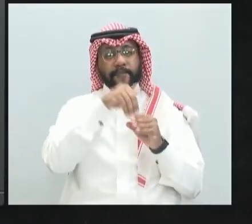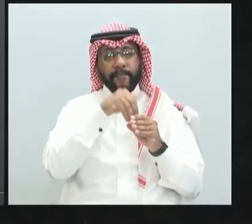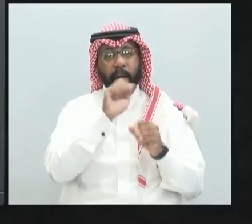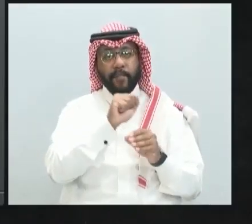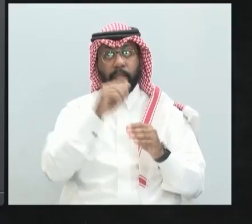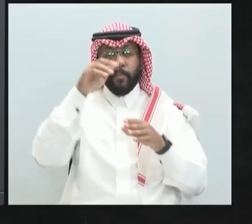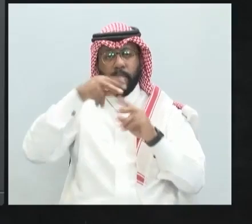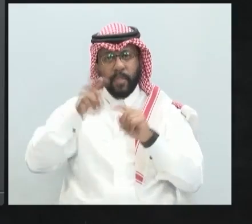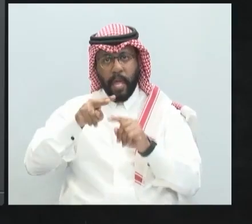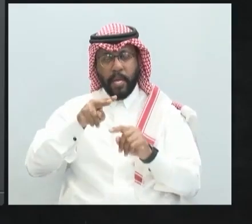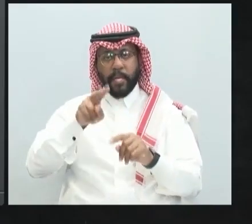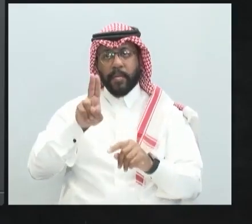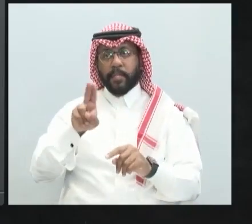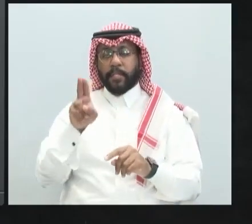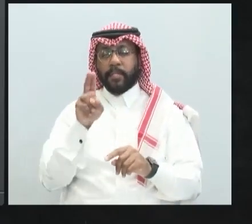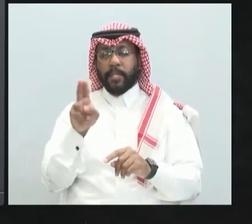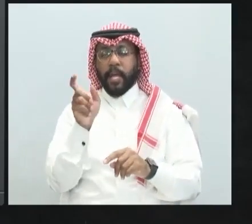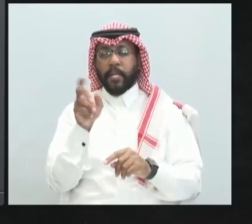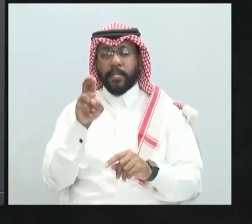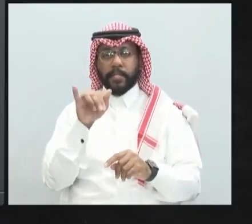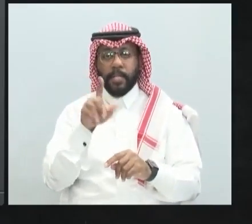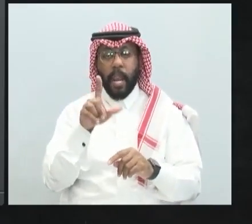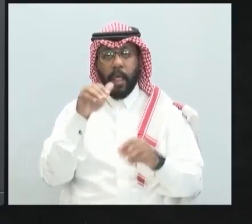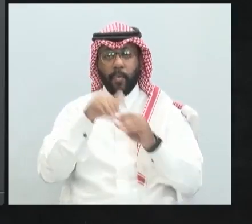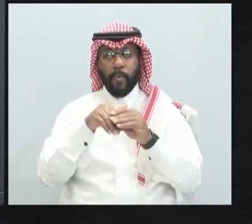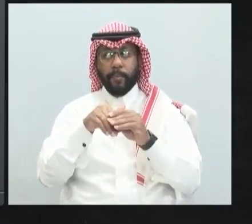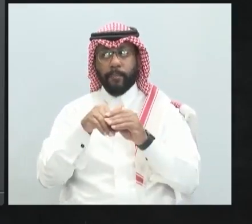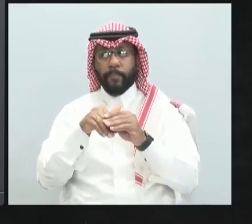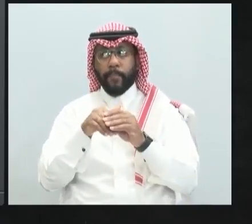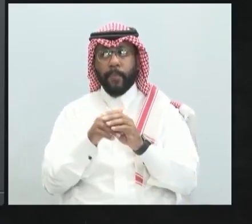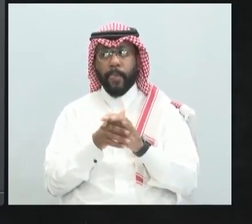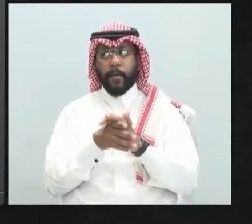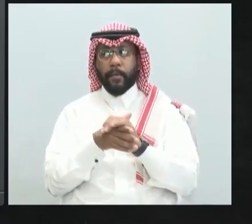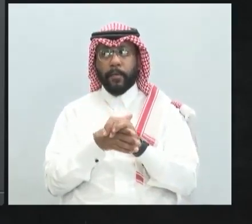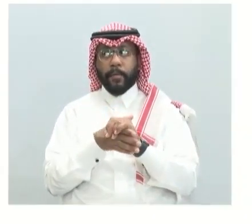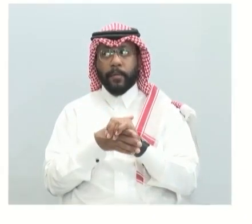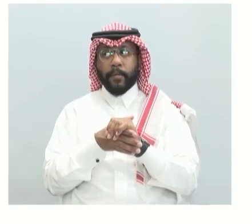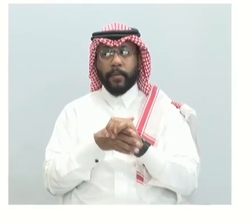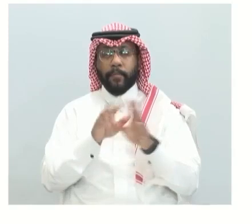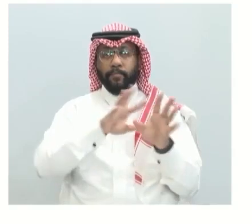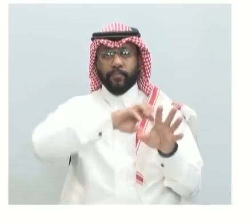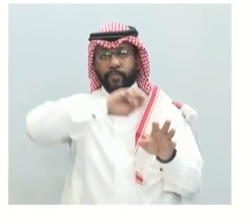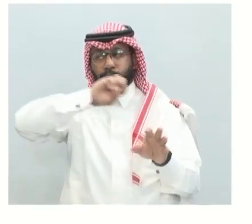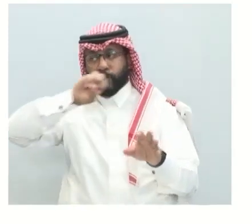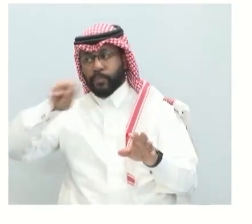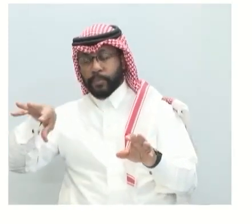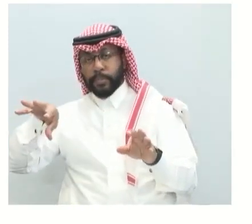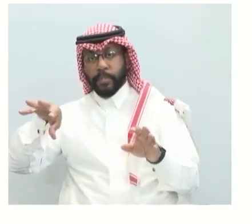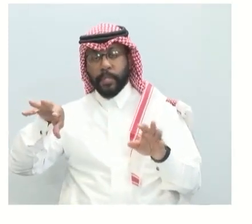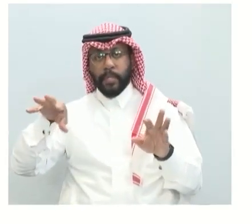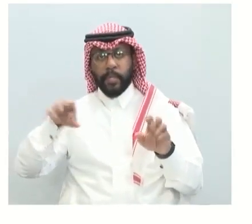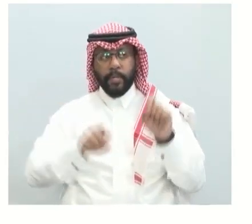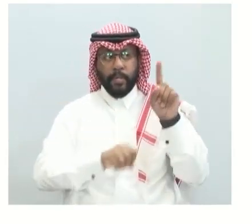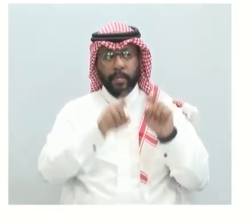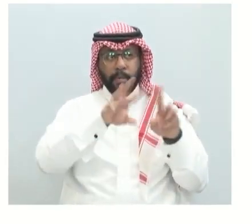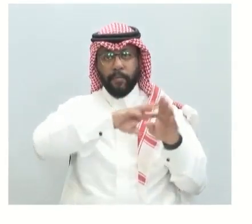التنزيل هو تنزيل او تحميل البرامج او عفوا نقل الملفات الموجوده في الانترنت